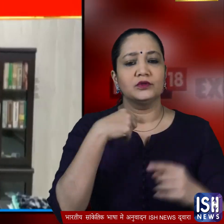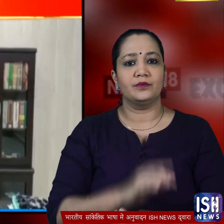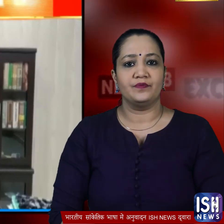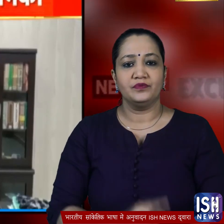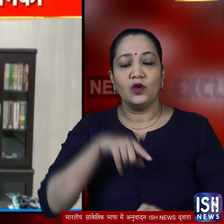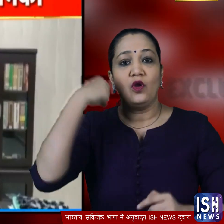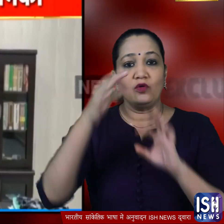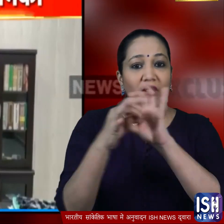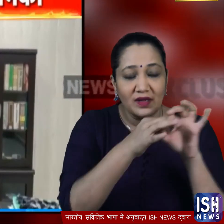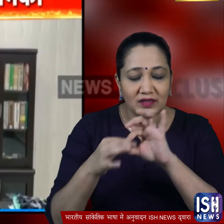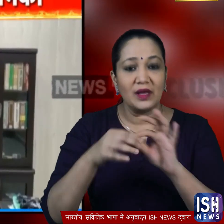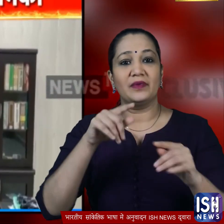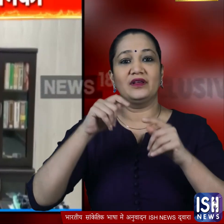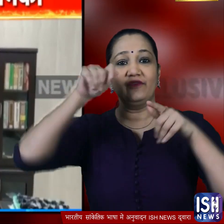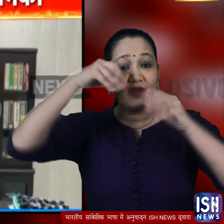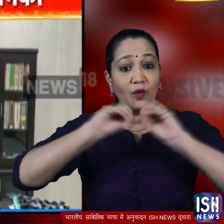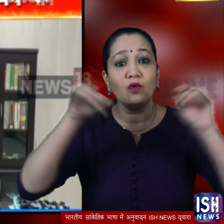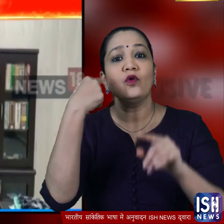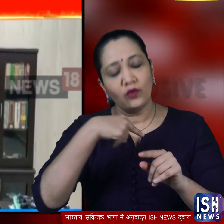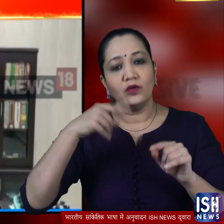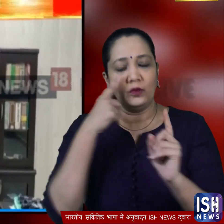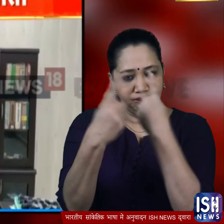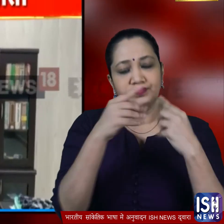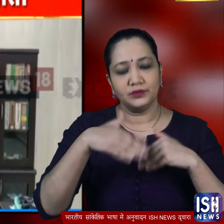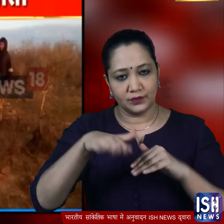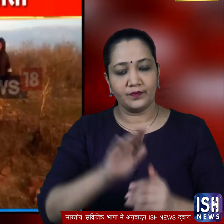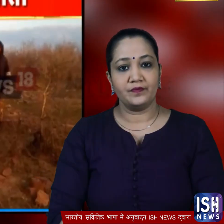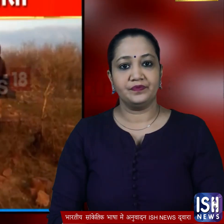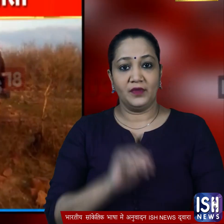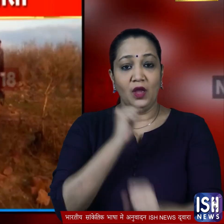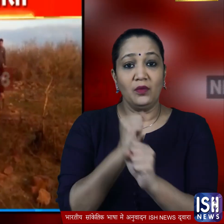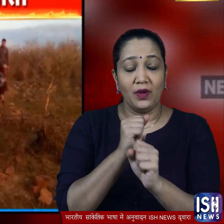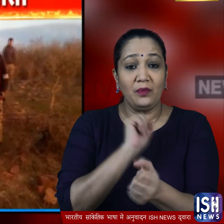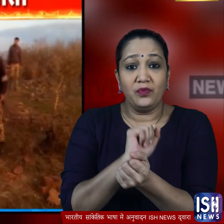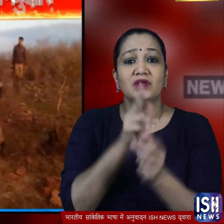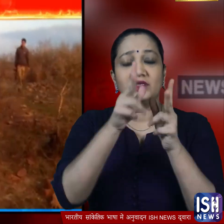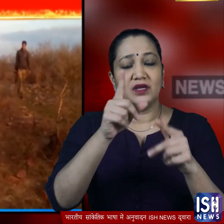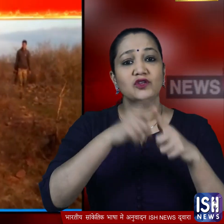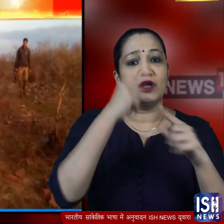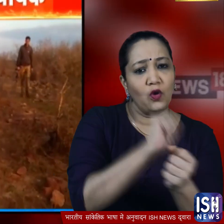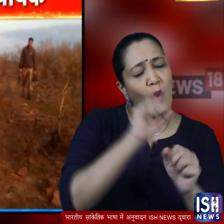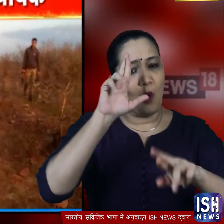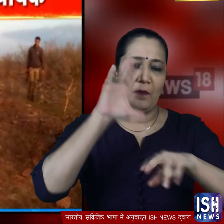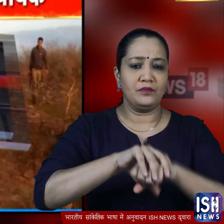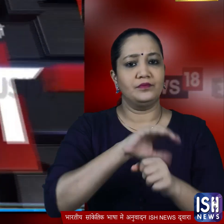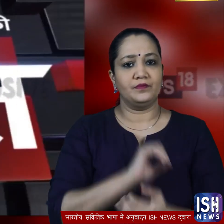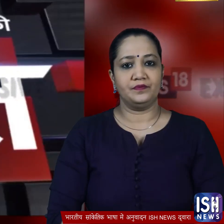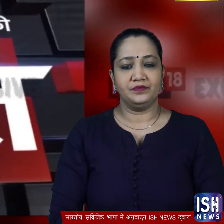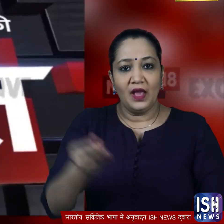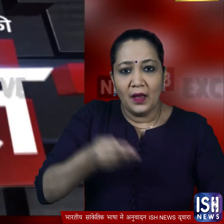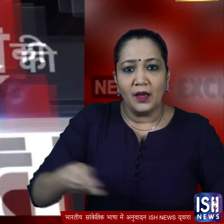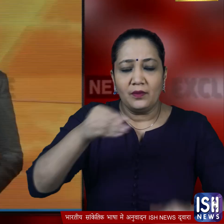सहयोग करने वाले और वीडियो वायरल करने वालों को चिन्हित कर कानूनी कार्रवाई करेंगे। पुलिस ने दावा किया कि जल्द ही जगन गुर्जर उसकी गिरफ्त में